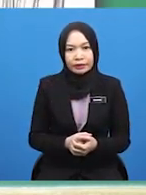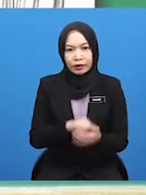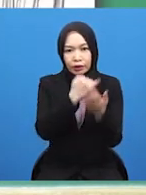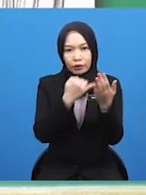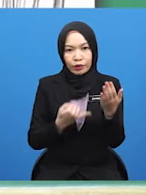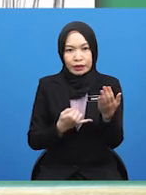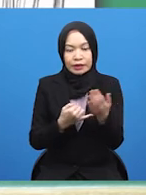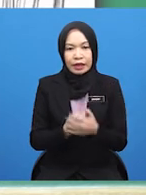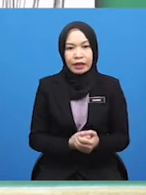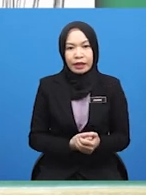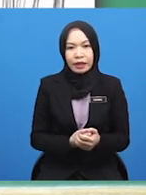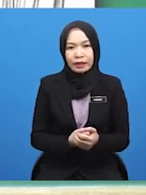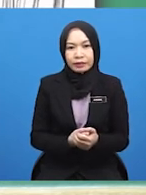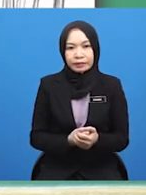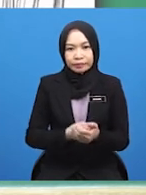teknikal